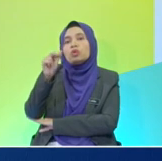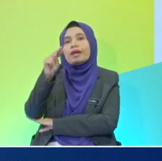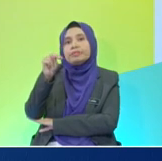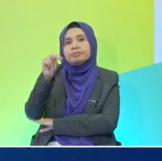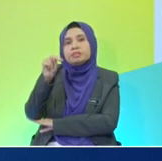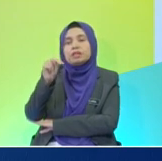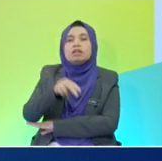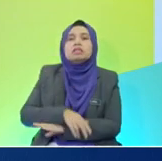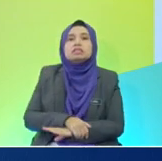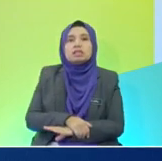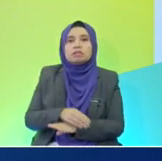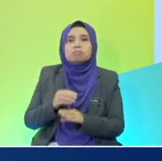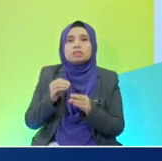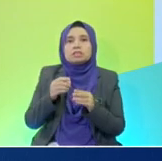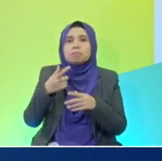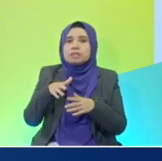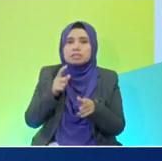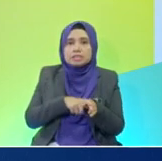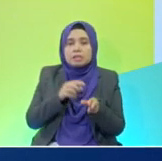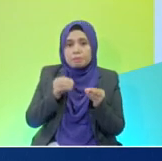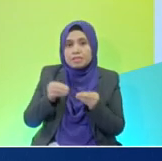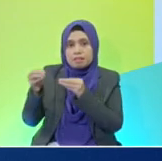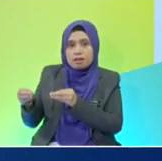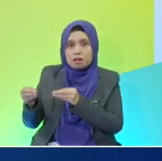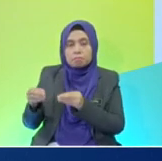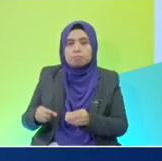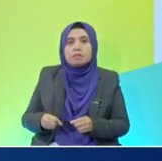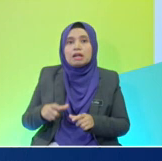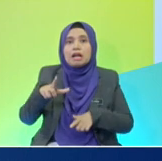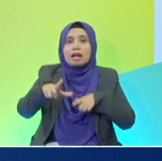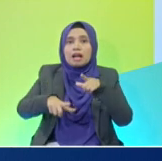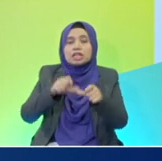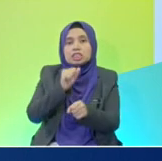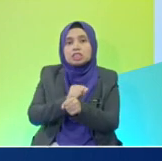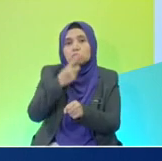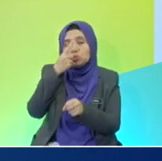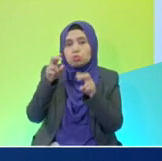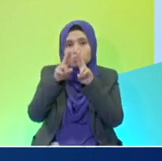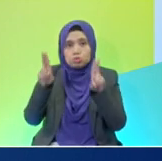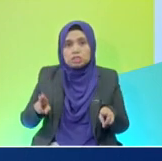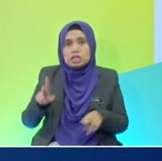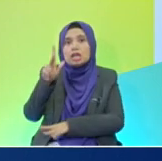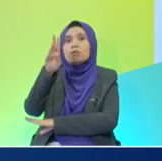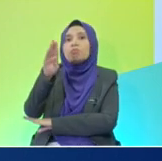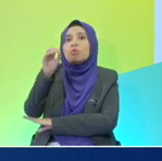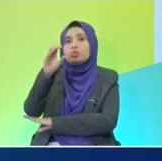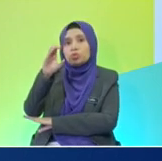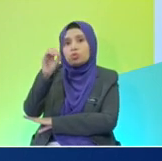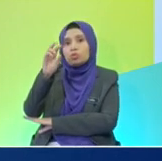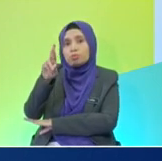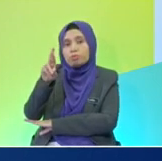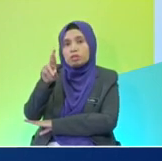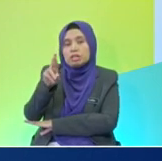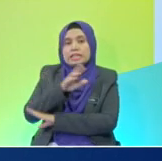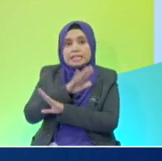memindah ke Unit ke rumah baru oke berikut adalah pernyataan langkah kecil bagi menguji kebocoran unit udara yang tidak mengikut